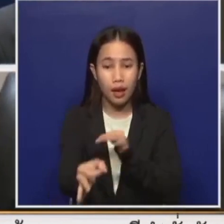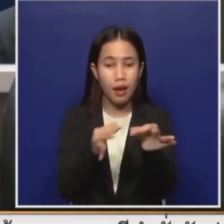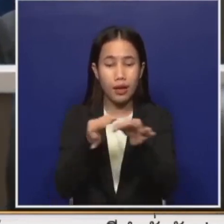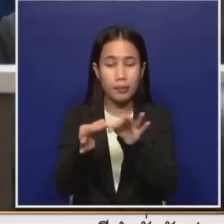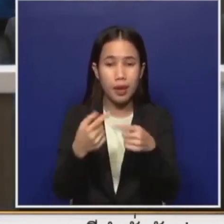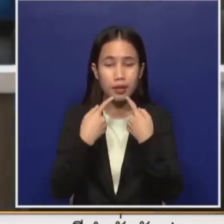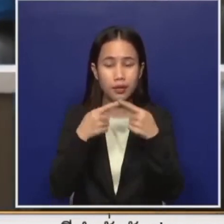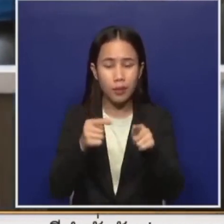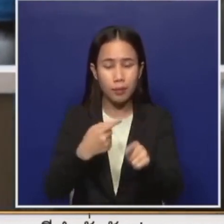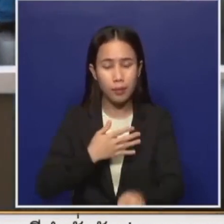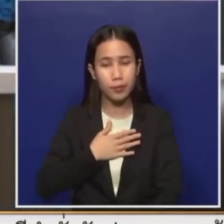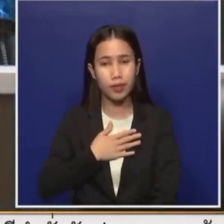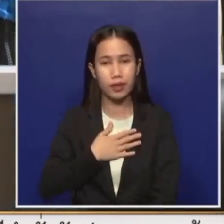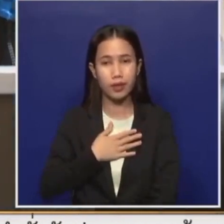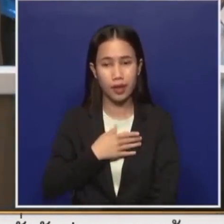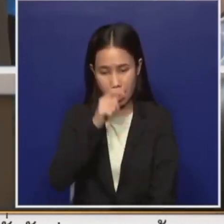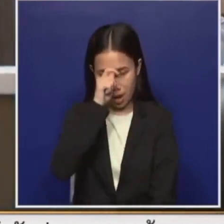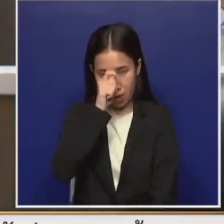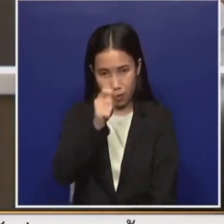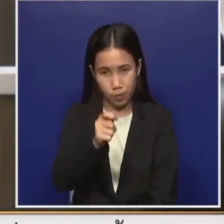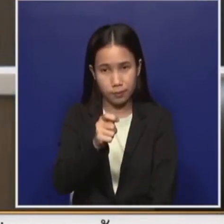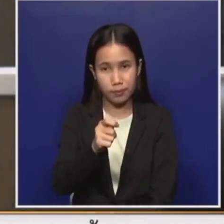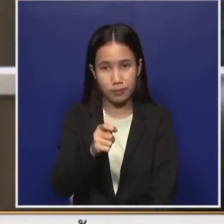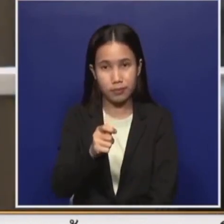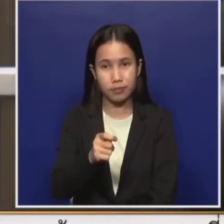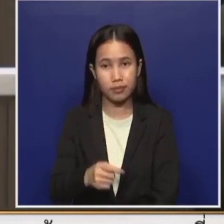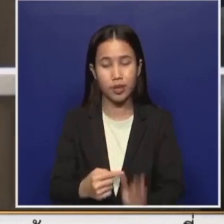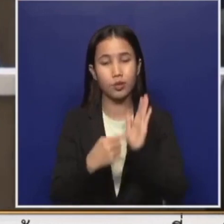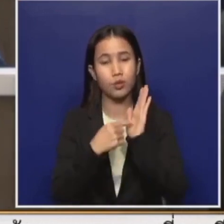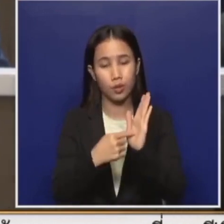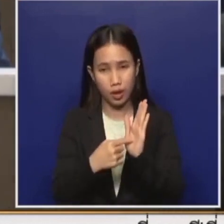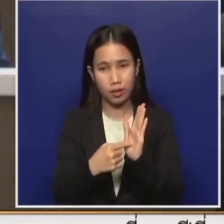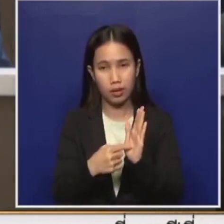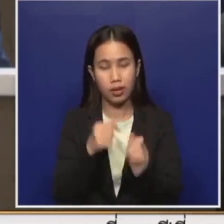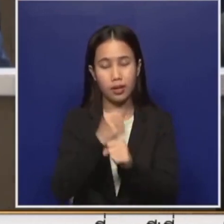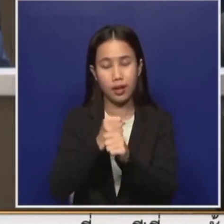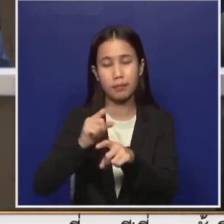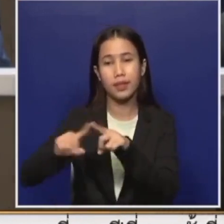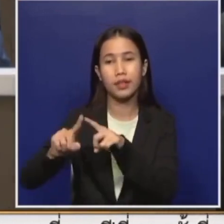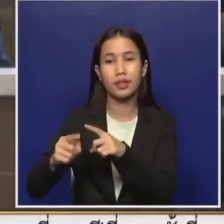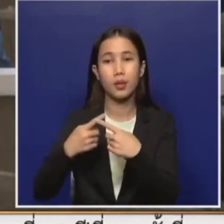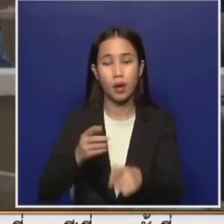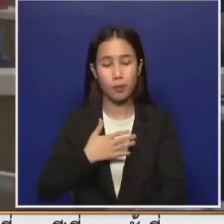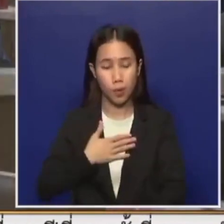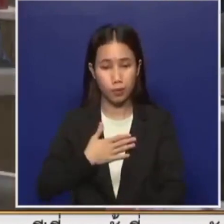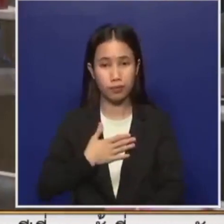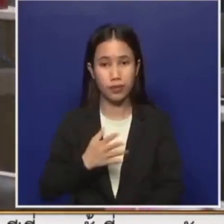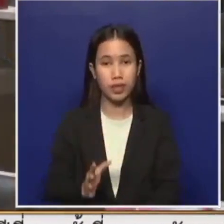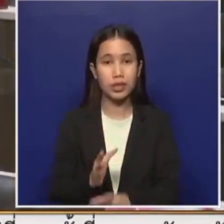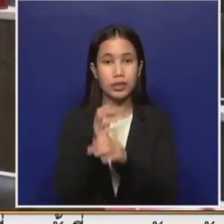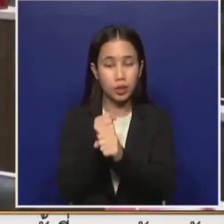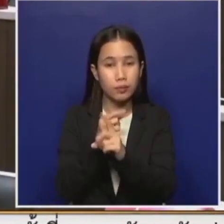ผมเองรัก ½รบสัทธาครับและคะใช้เป็ตวอย่างใกทำหนาที่ห่างกเหืองแต่วผมทำหนาที่ตรนี้ผมต้องสรุปตาม